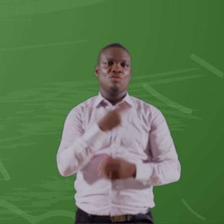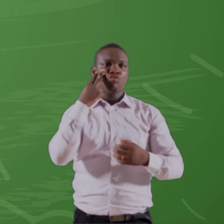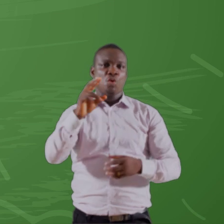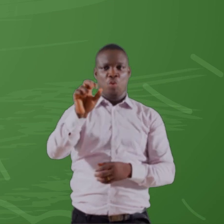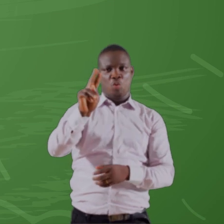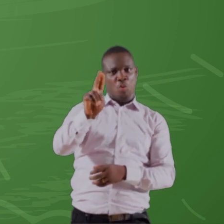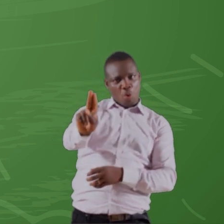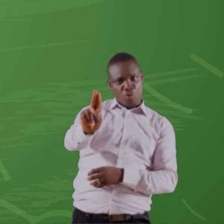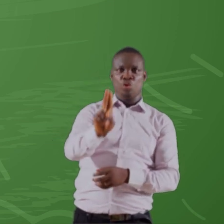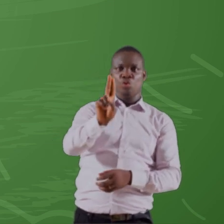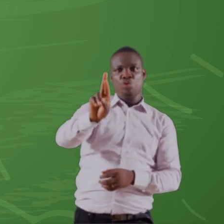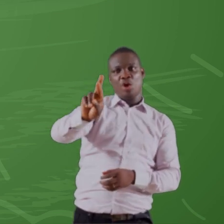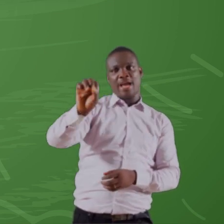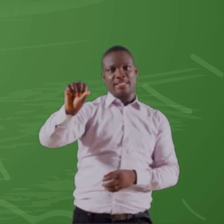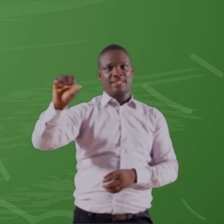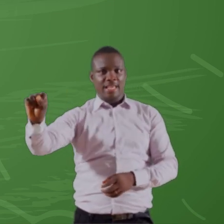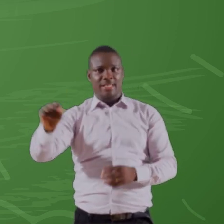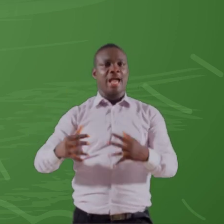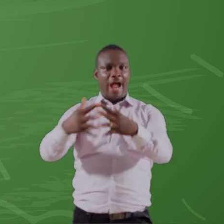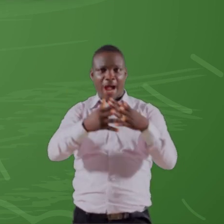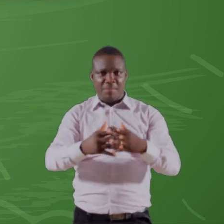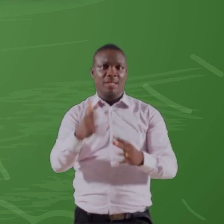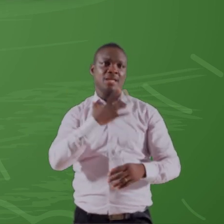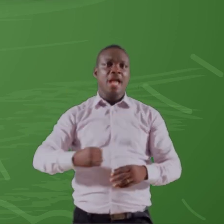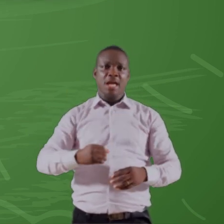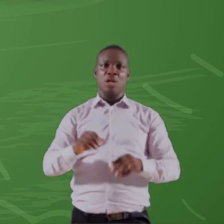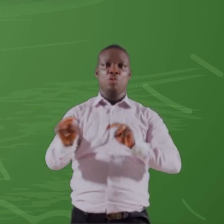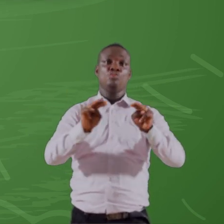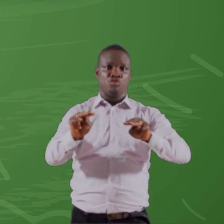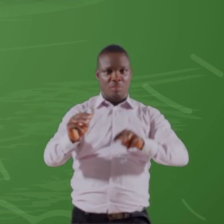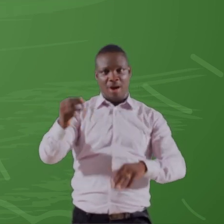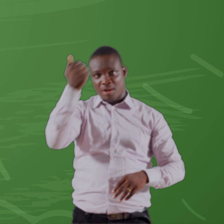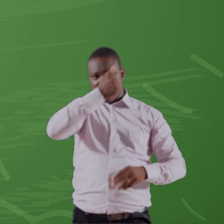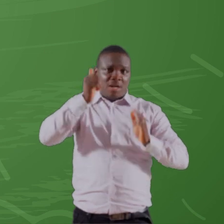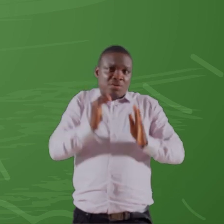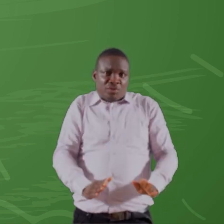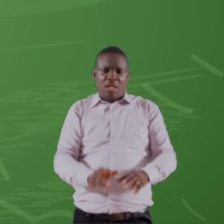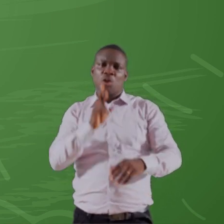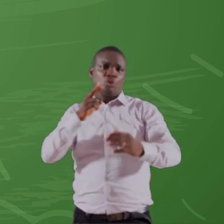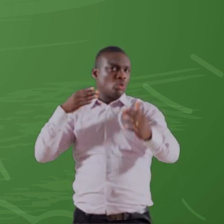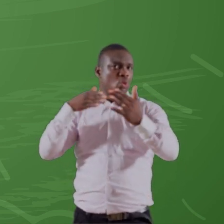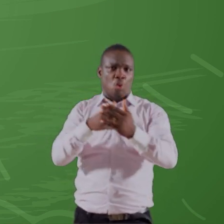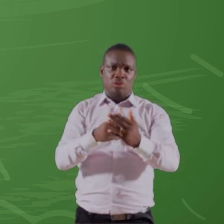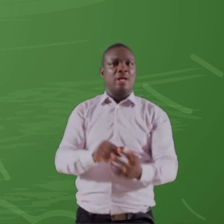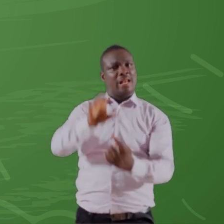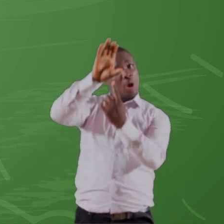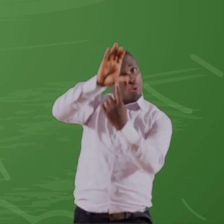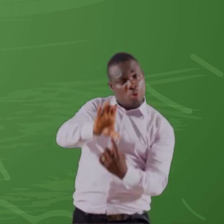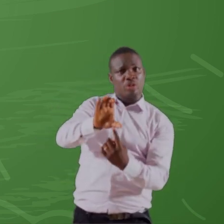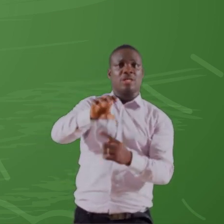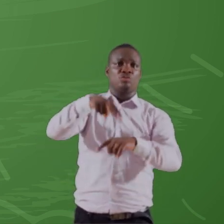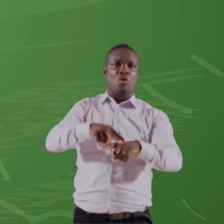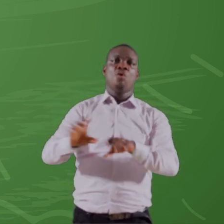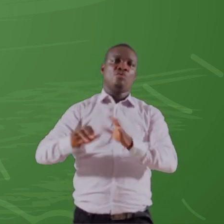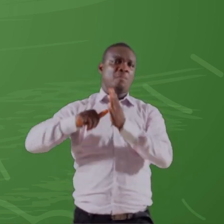l'ONU, l'URSS, les États-Unis et le mouvement panafricaniste sont contre la colonisation et vont faire